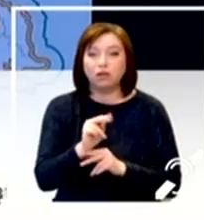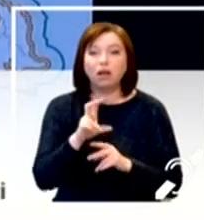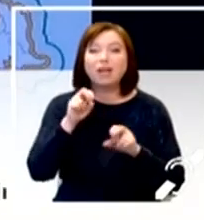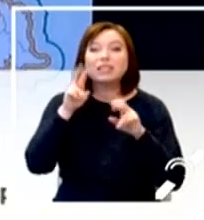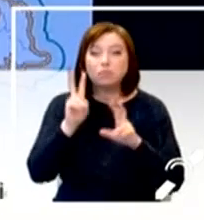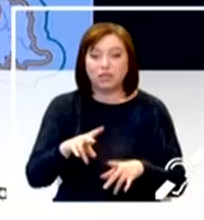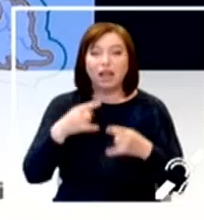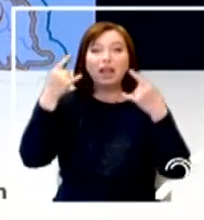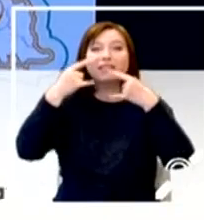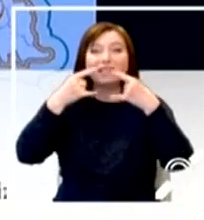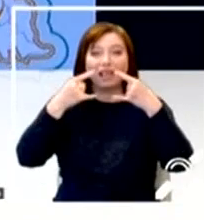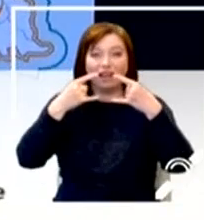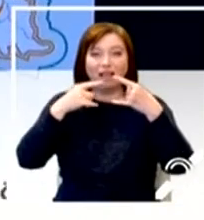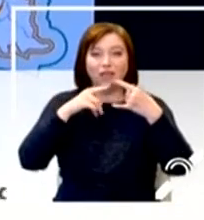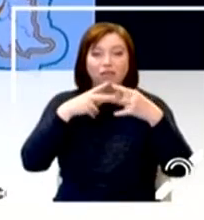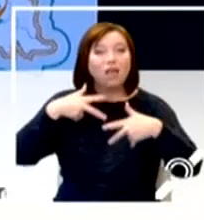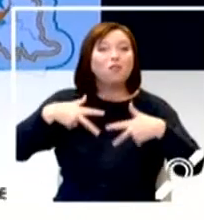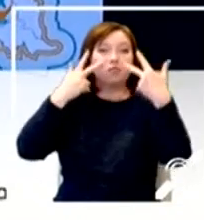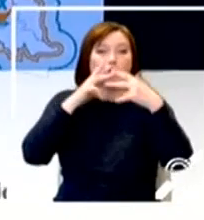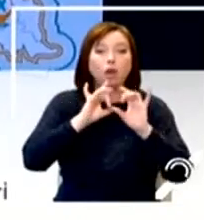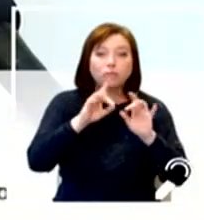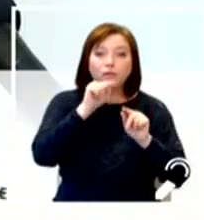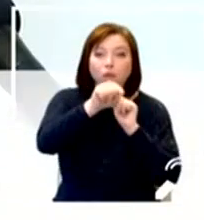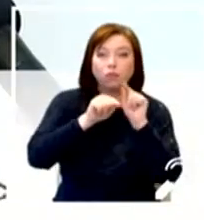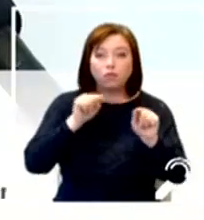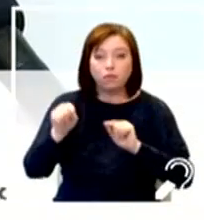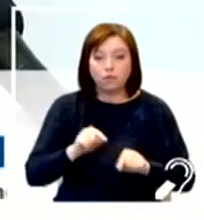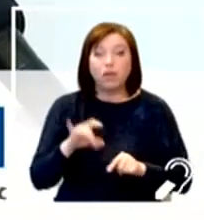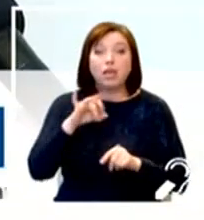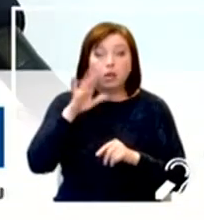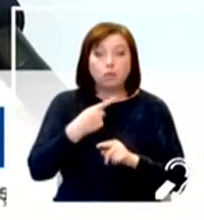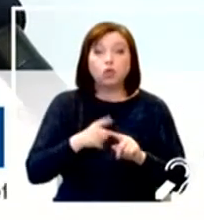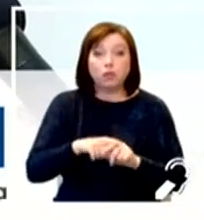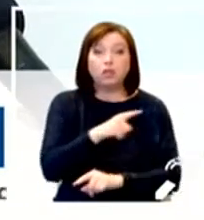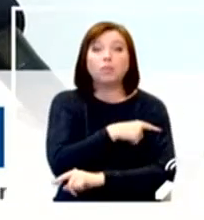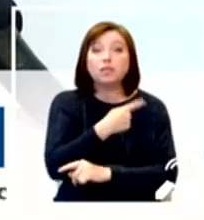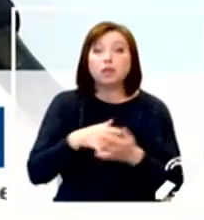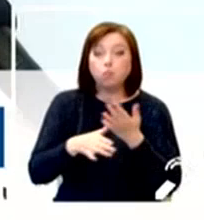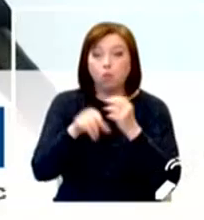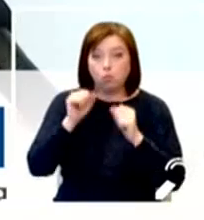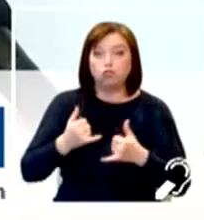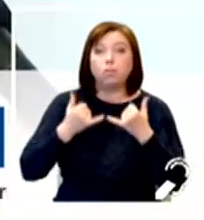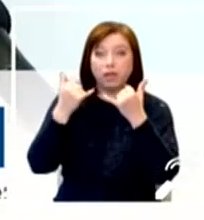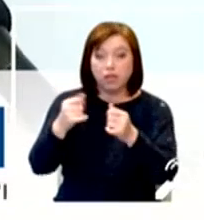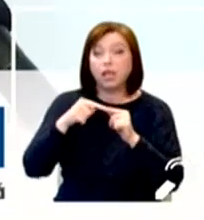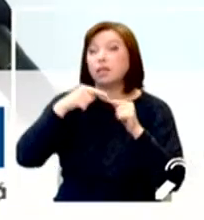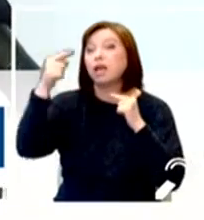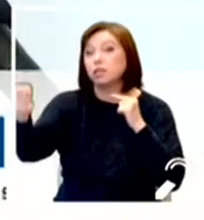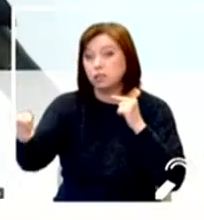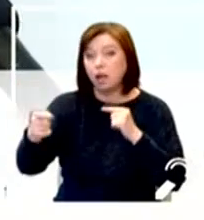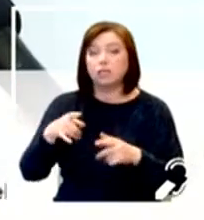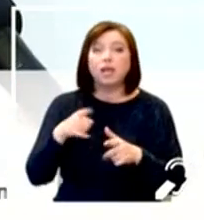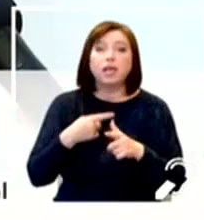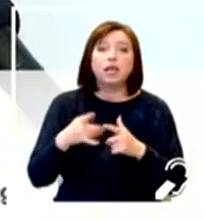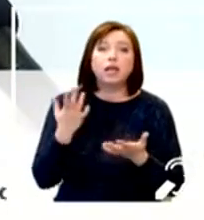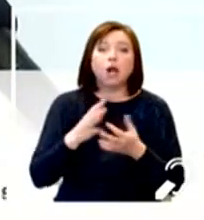sistem de telemedicină, da, și această asistență medicală va fi acordată la distanță, da, și cazurile complexe, complicate,